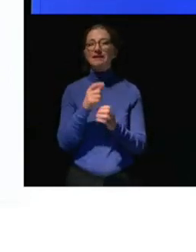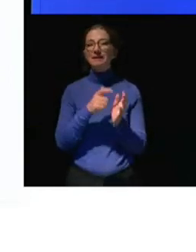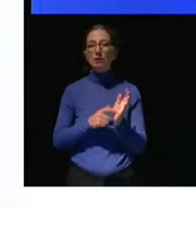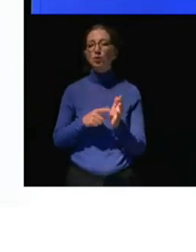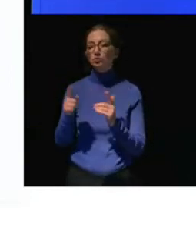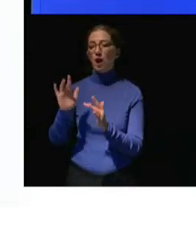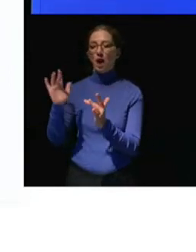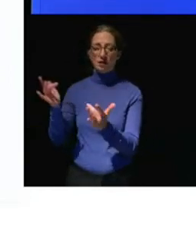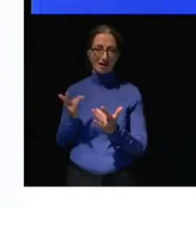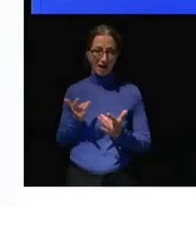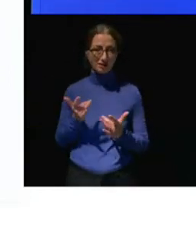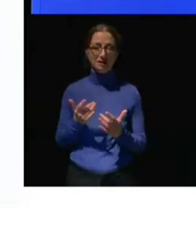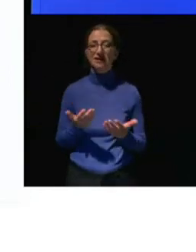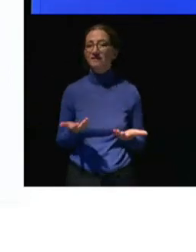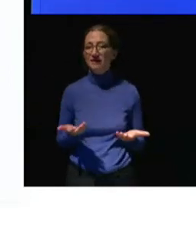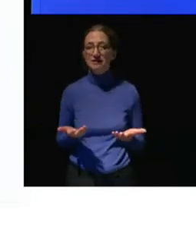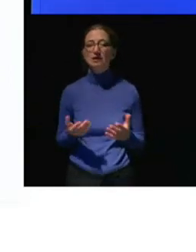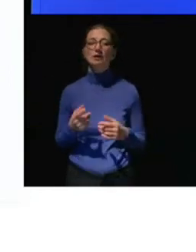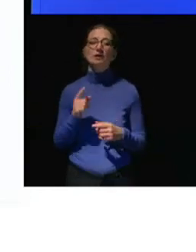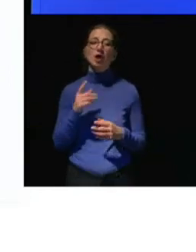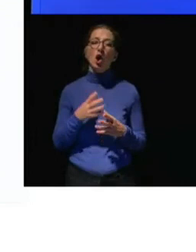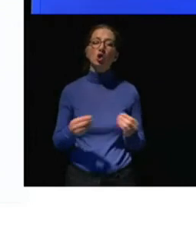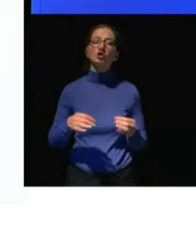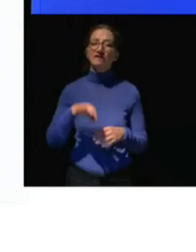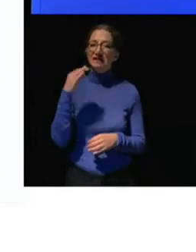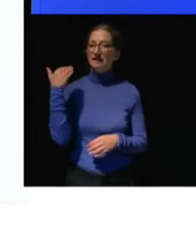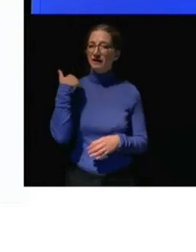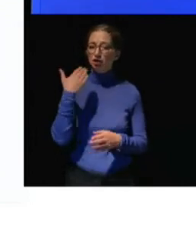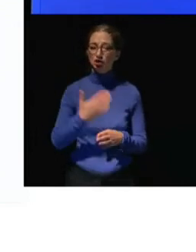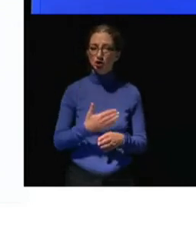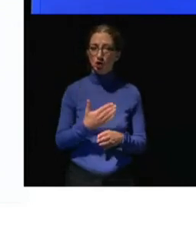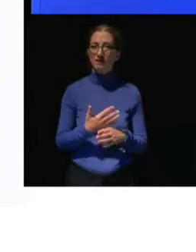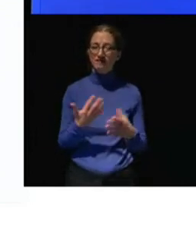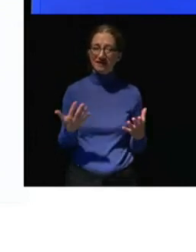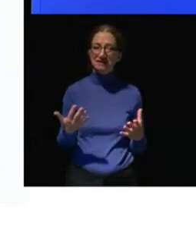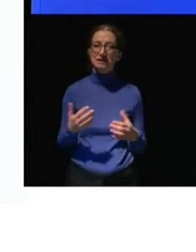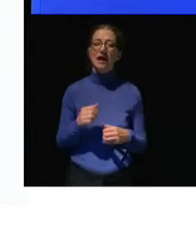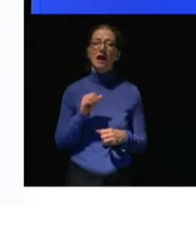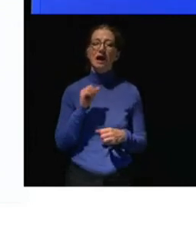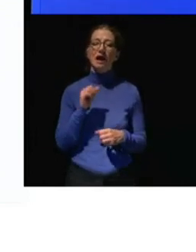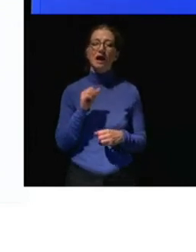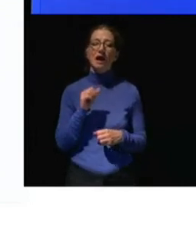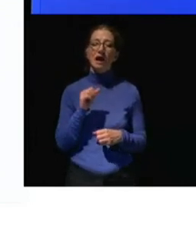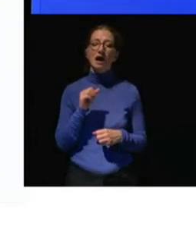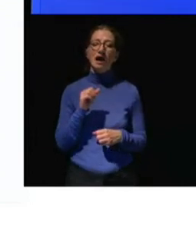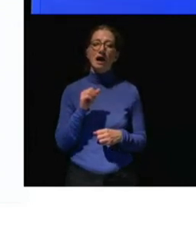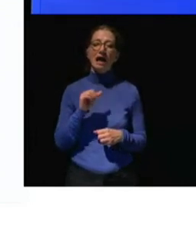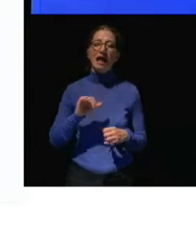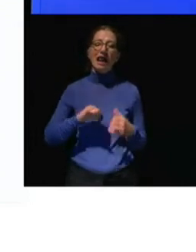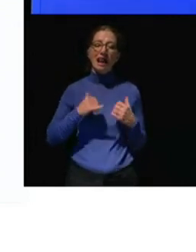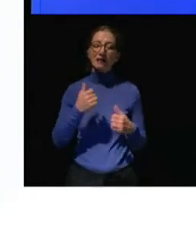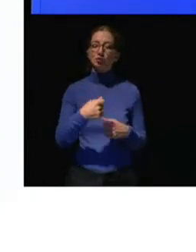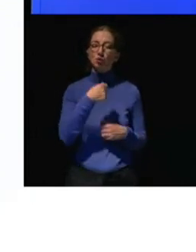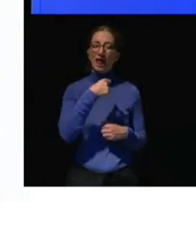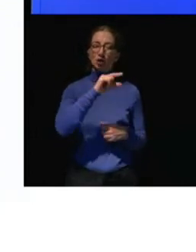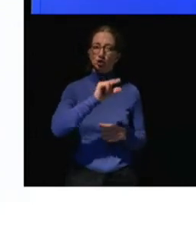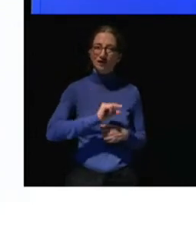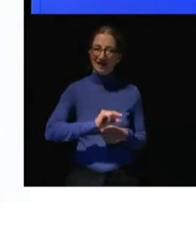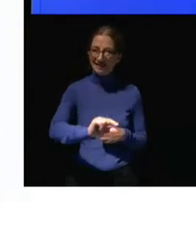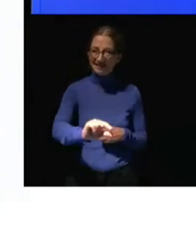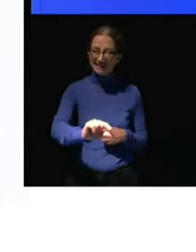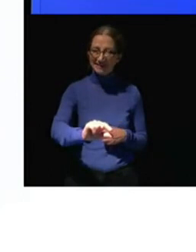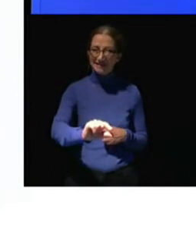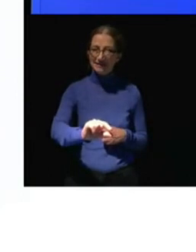eben die, dass Lösungen gefunden wurden, dass in dem Beruf weitergearbeitet werden kann, auch wenn zu wenig für den Lebensunterhalt oder in gewissen